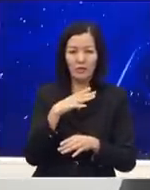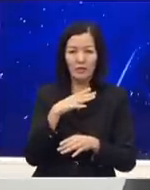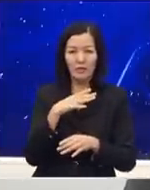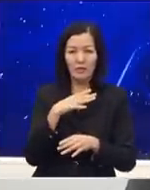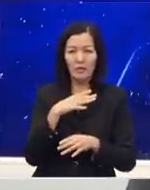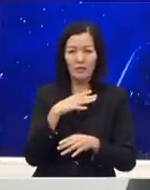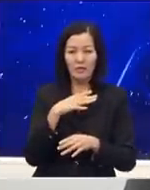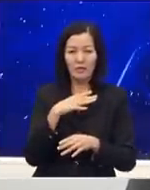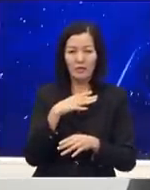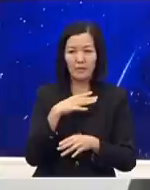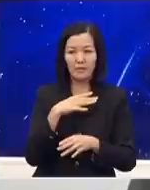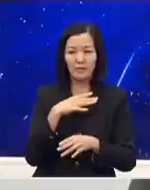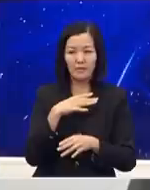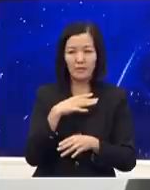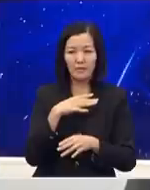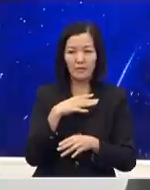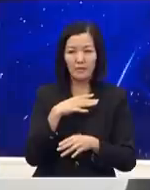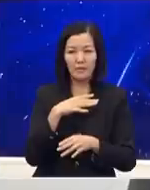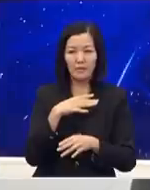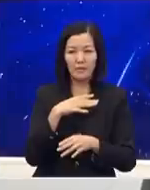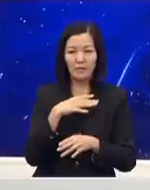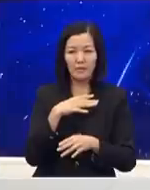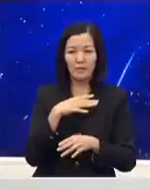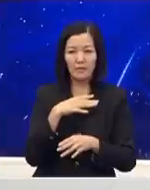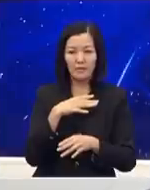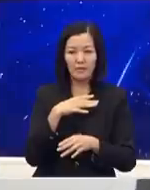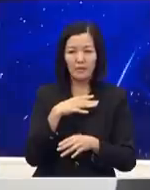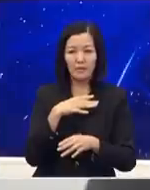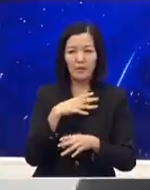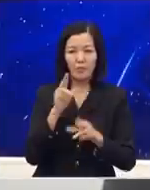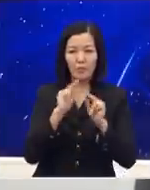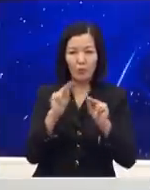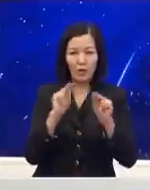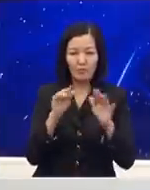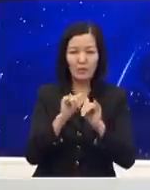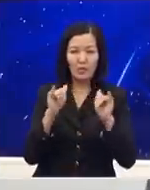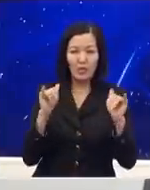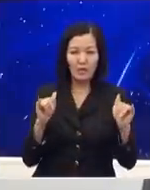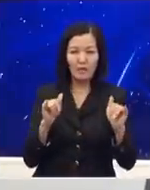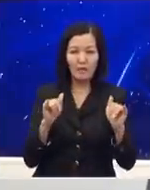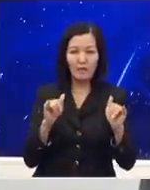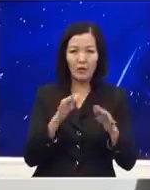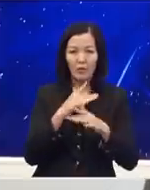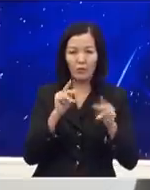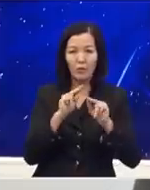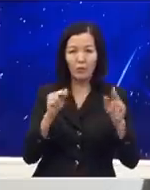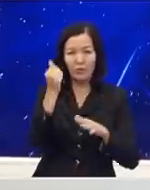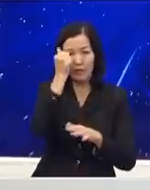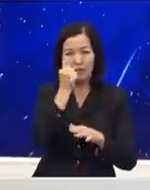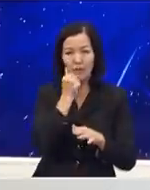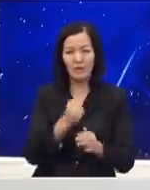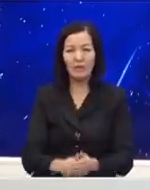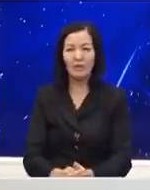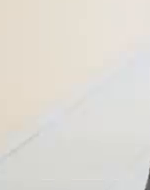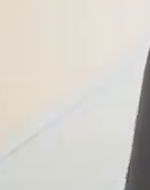Соған жаңағы осы білім беріп жатқан, білімдерін жетілдіріп жатқан көп мұғалімдерге рахмет айтқым келеді.